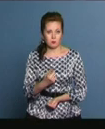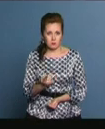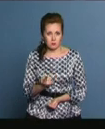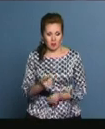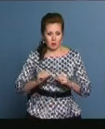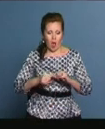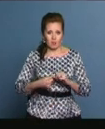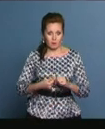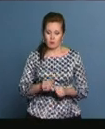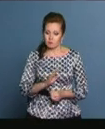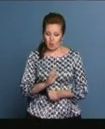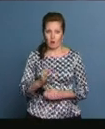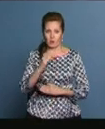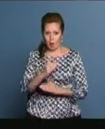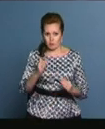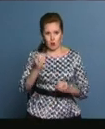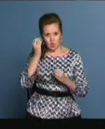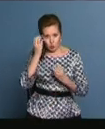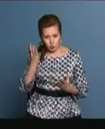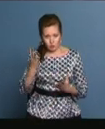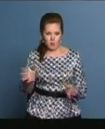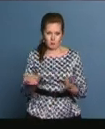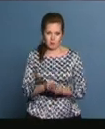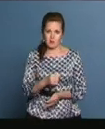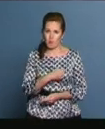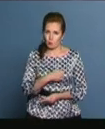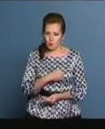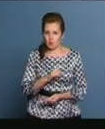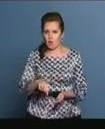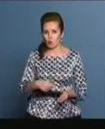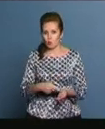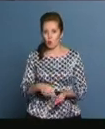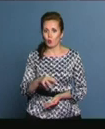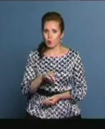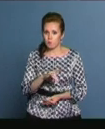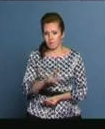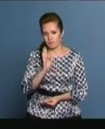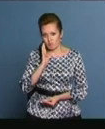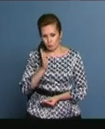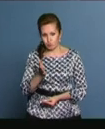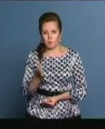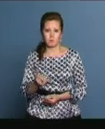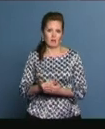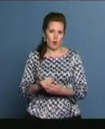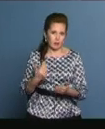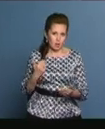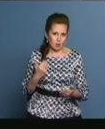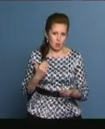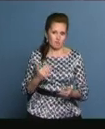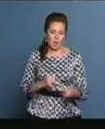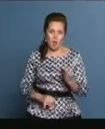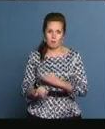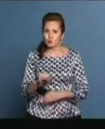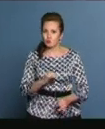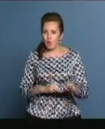тариф на воду. Нет, в рамках разумного, вместе с депутатами городской думы будем предварительно